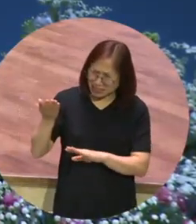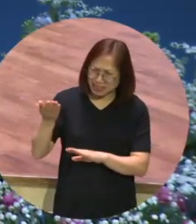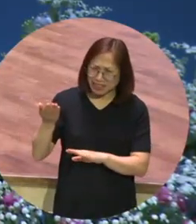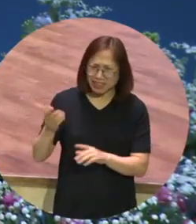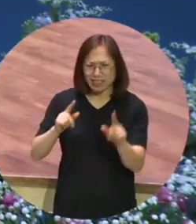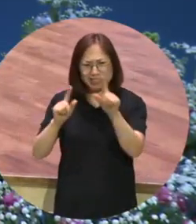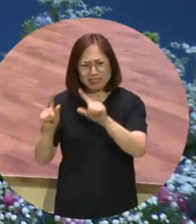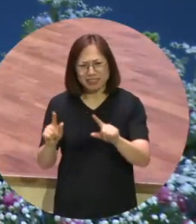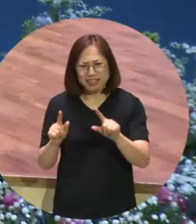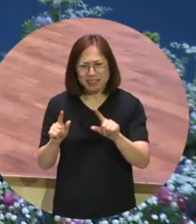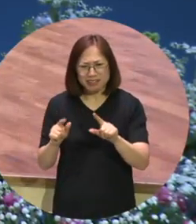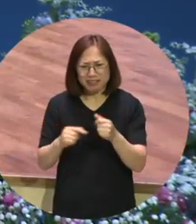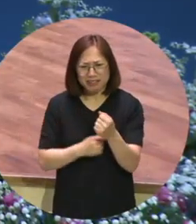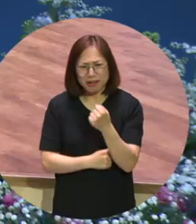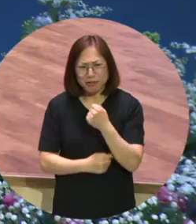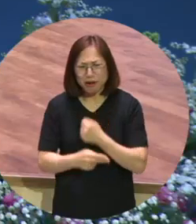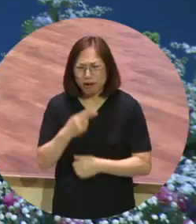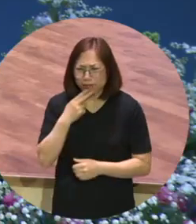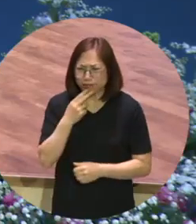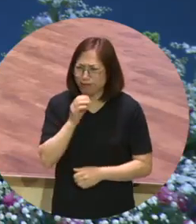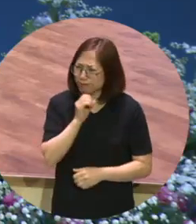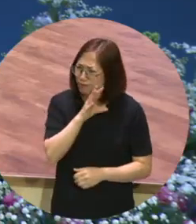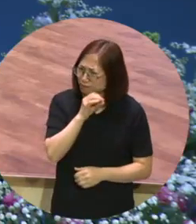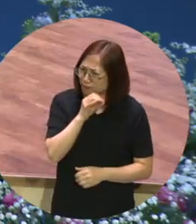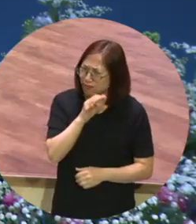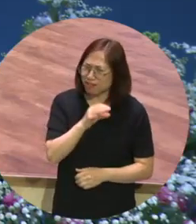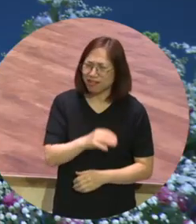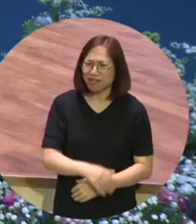살 맛이 안 난다고 막 늘 불평하고